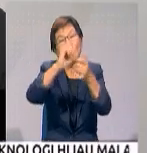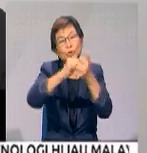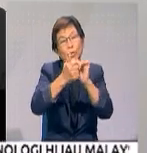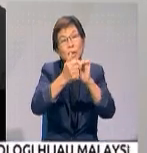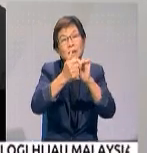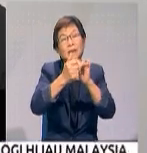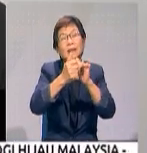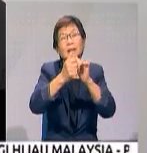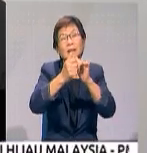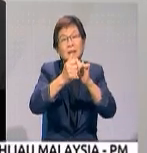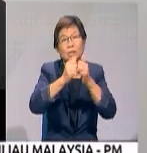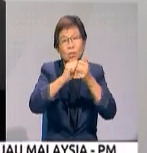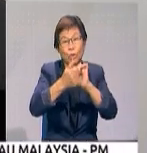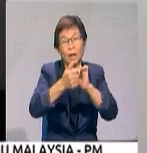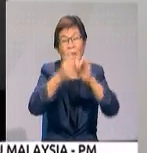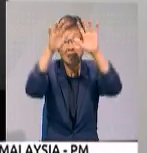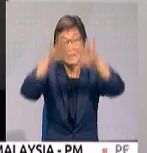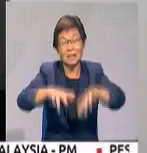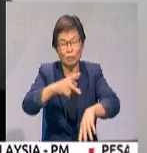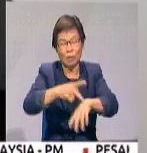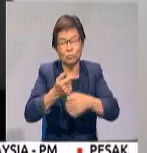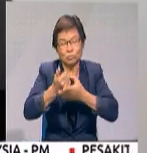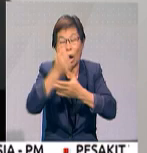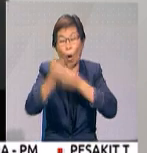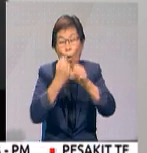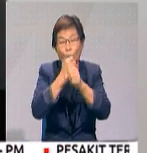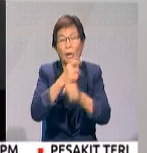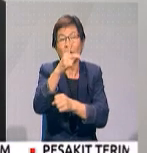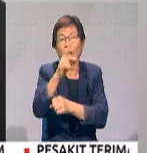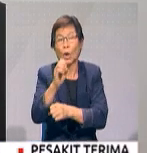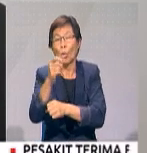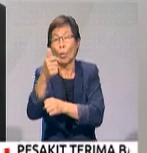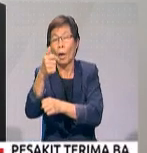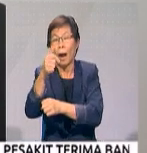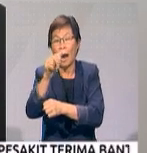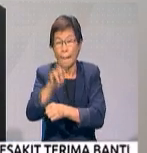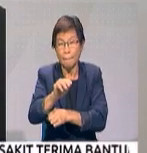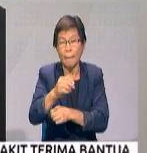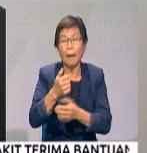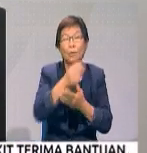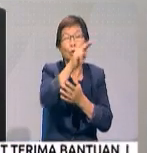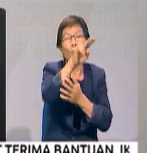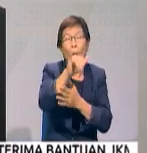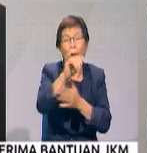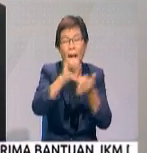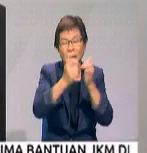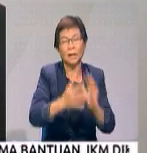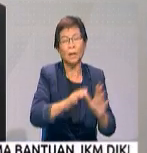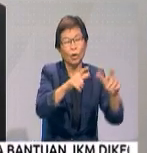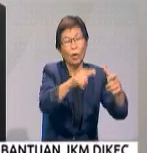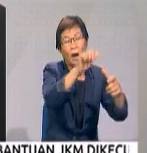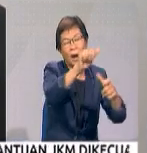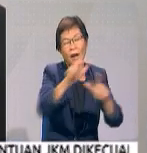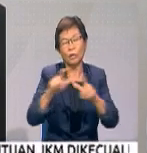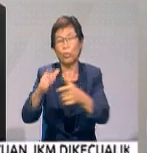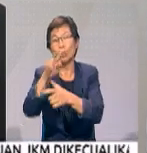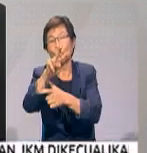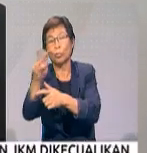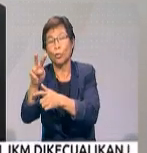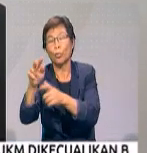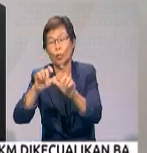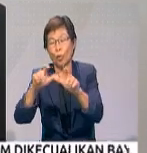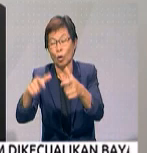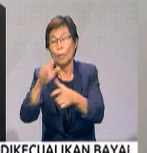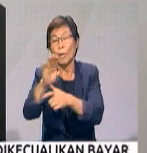Filipina tahun ini. Sementara itu, KOM akan menghantar 26 atlet bagi kategori A dan 22 atlet kategori B